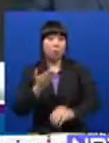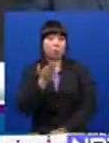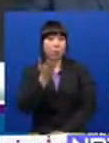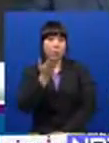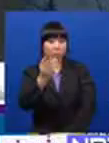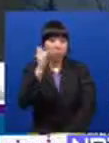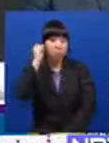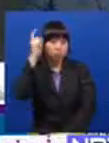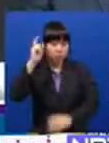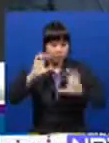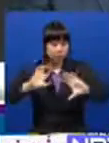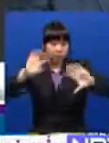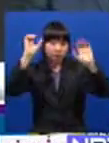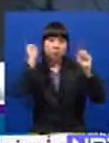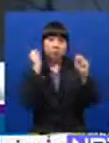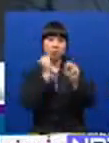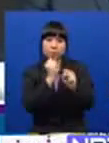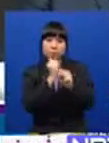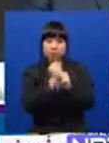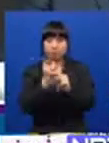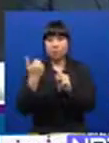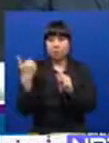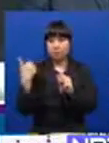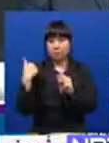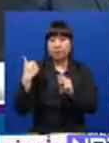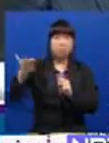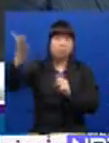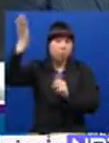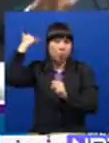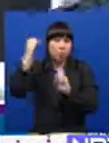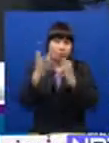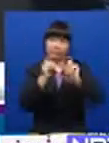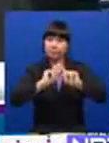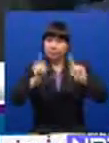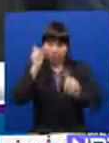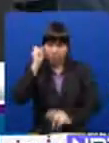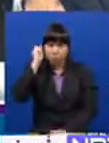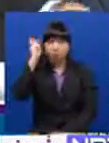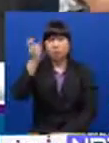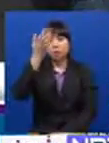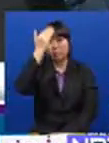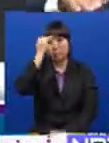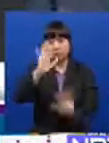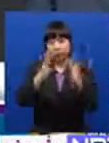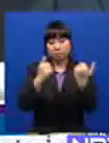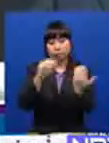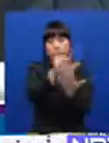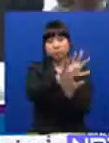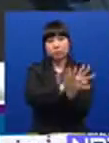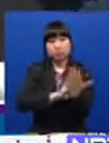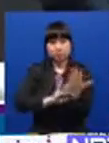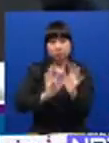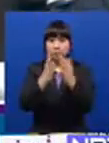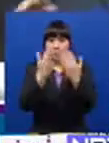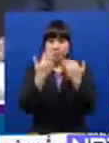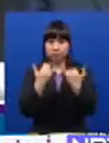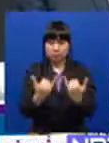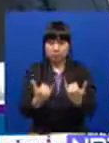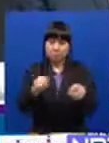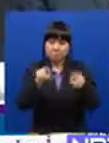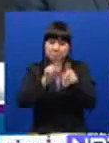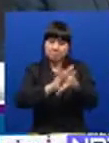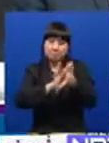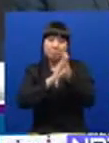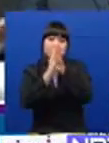ใจการทำงานของรัฐบาลที่มีความแตกต่างจากที่ผ่านมาเนื่องจากสถานการณ์ของประเทศอยู่ในระหว่างการเปลี่ยน